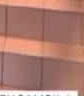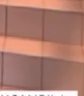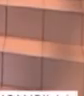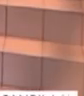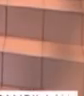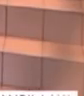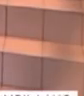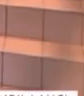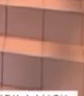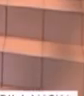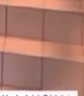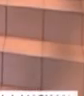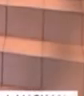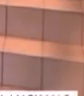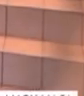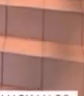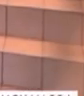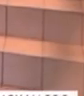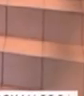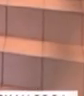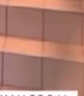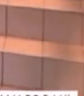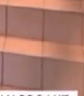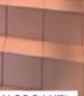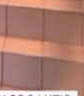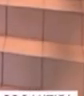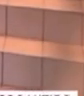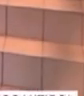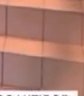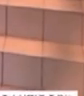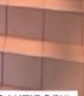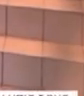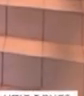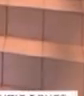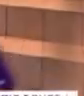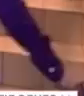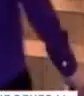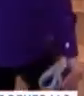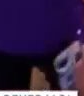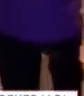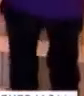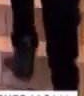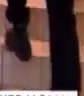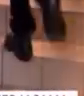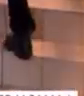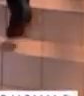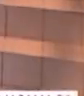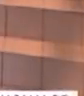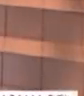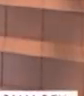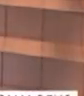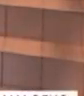Asal kau lari? Langkau ke? Aku puji tinggal lah. Jijur betul lah.